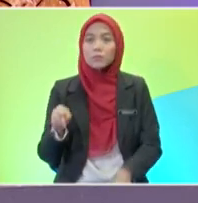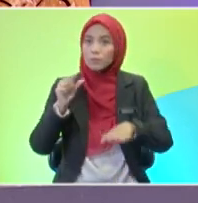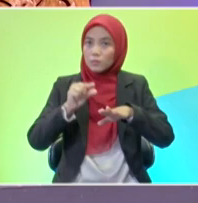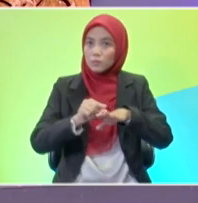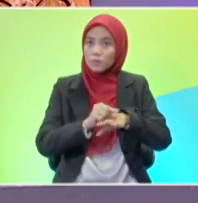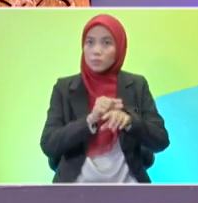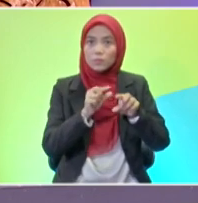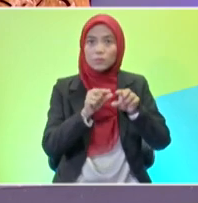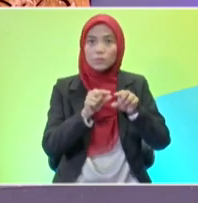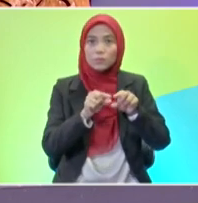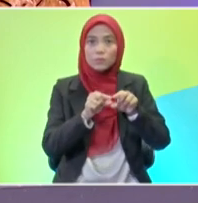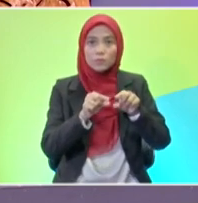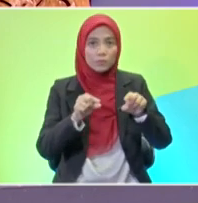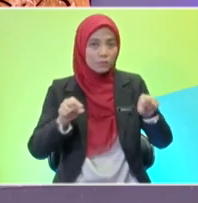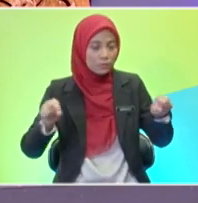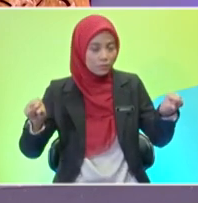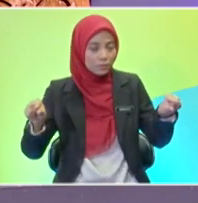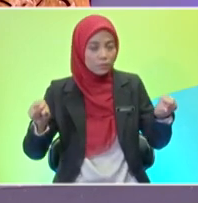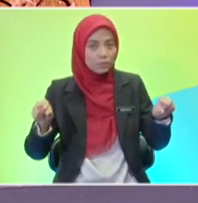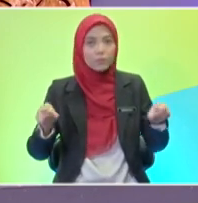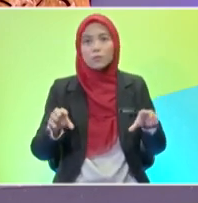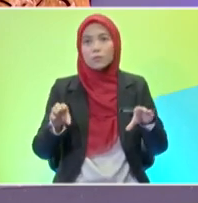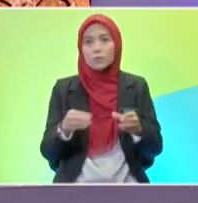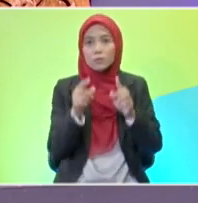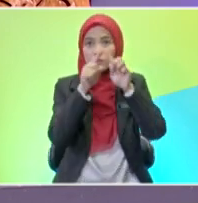untuk menghasilkan frame terlebih dahulu